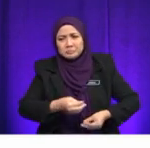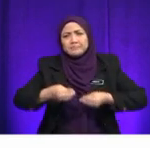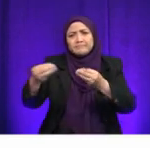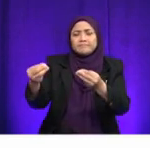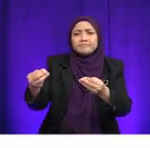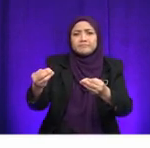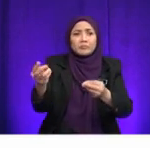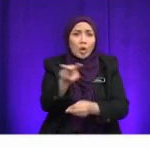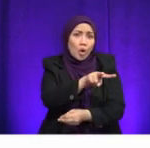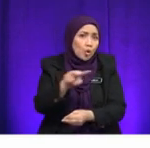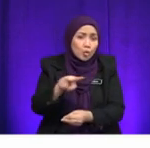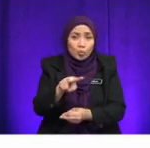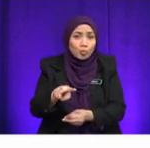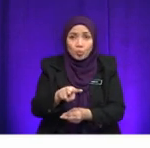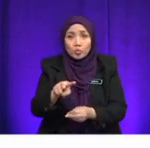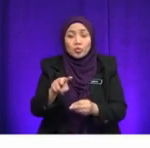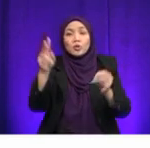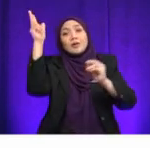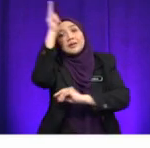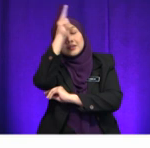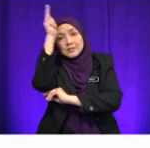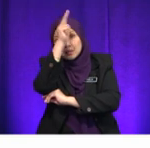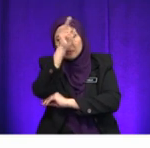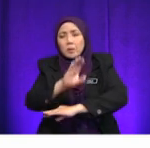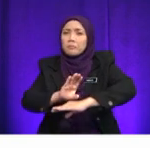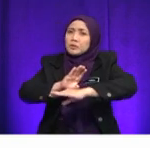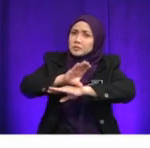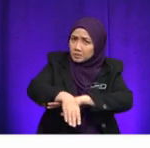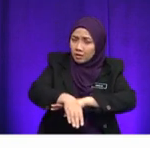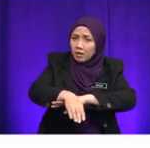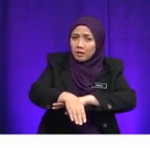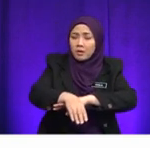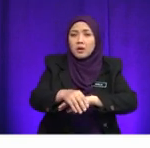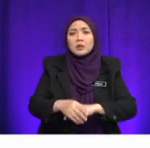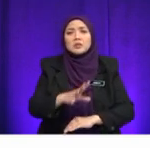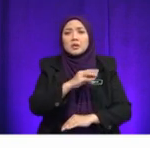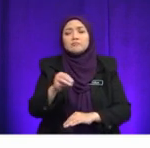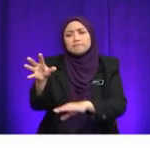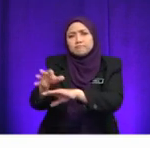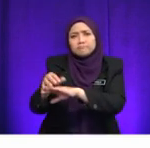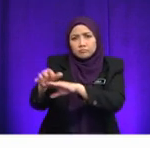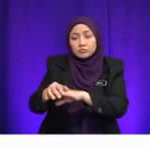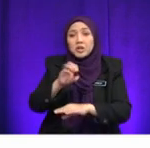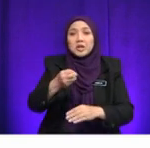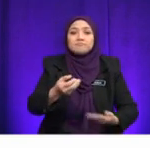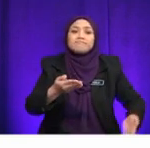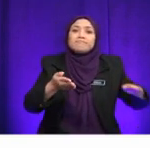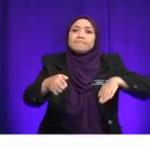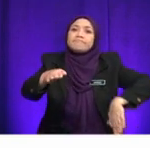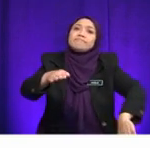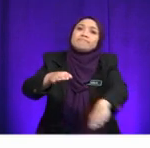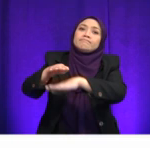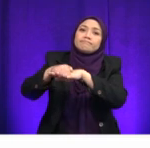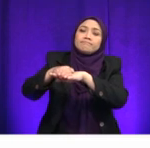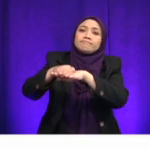yang mana menggunakan cara tekanan mendesak kemudian Tunjukkan dan juga sogokan dan selain itu